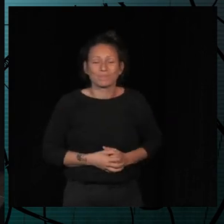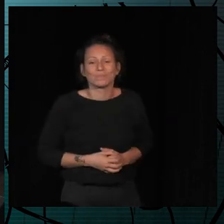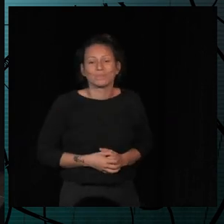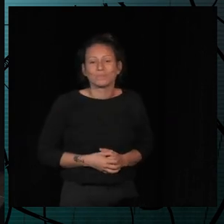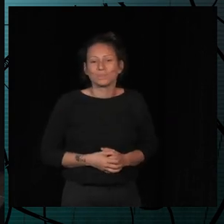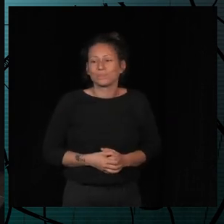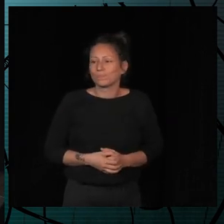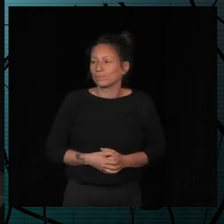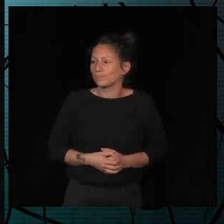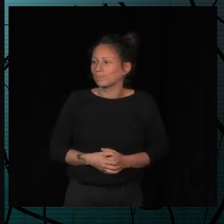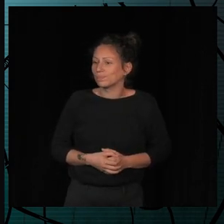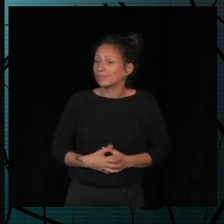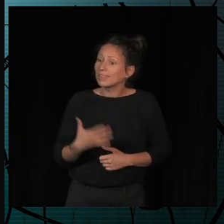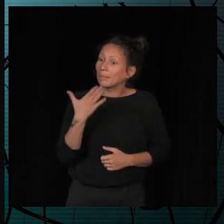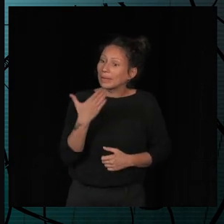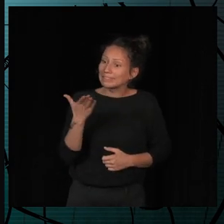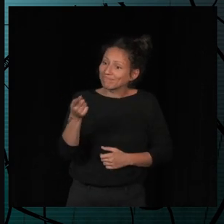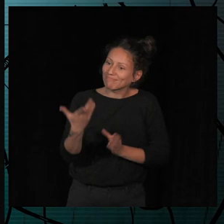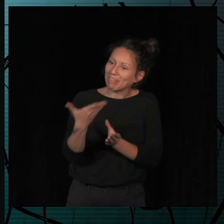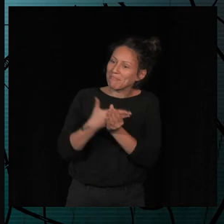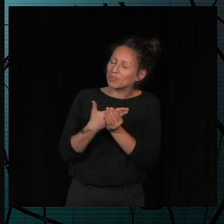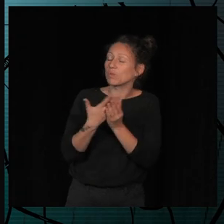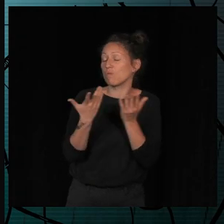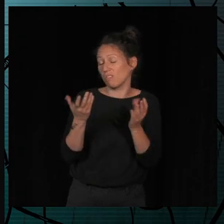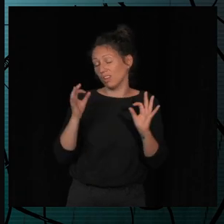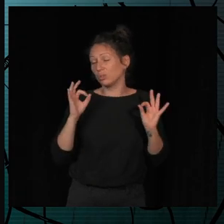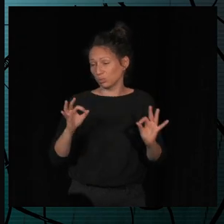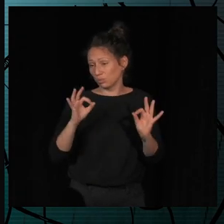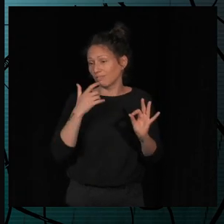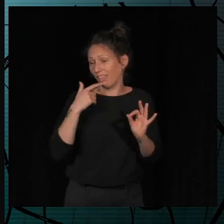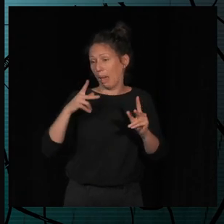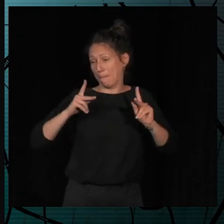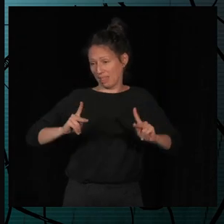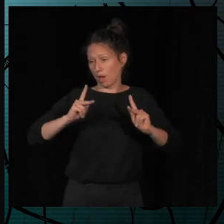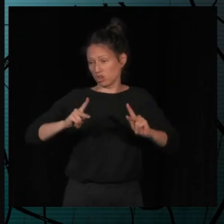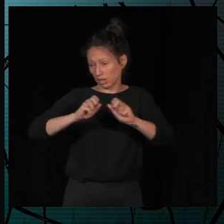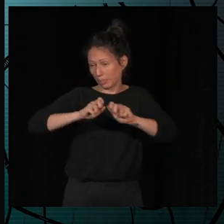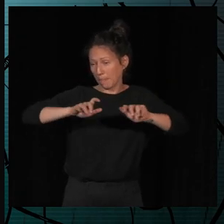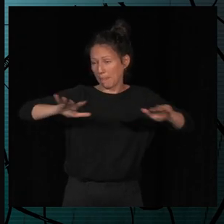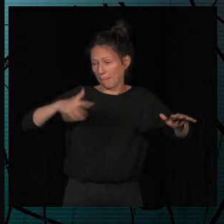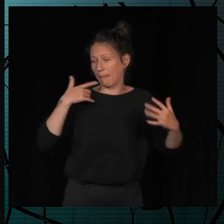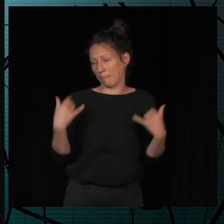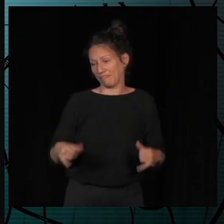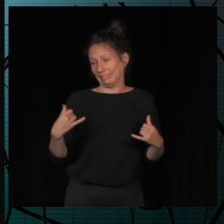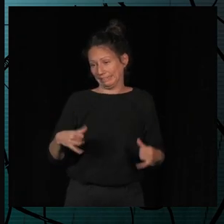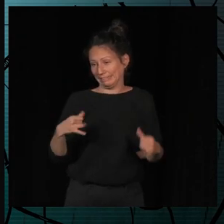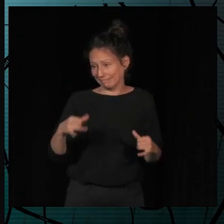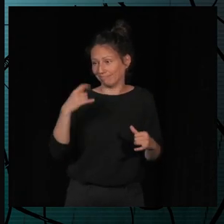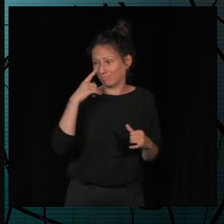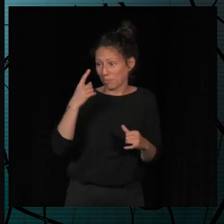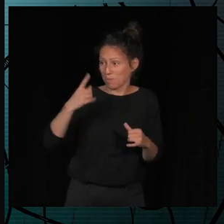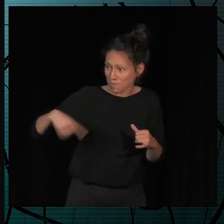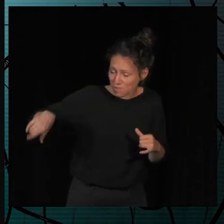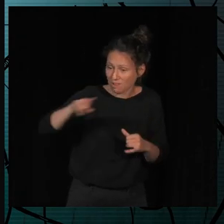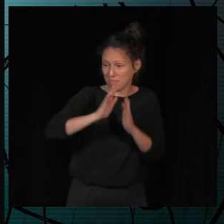voilà merci pour votre intervention ouce qui veux dire qu'il il y a encore de la pédagogie à faire sur nos offres de servicees et de